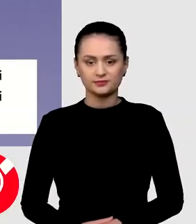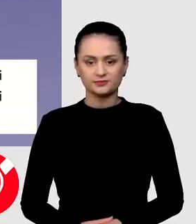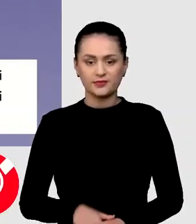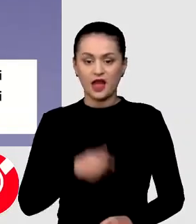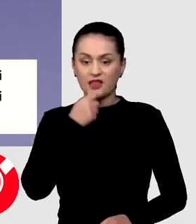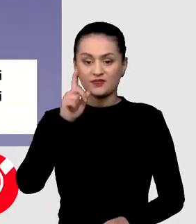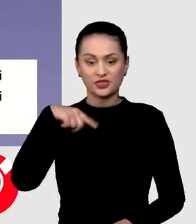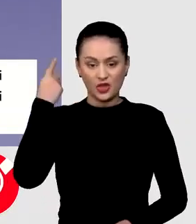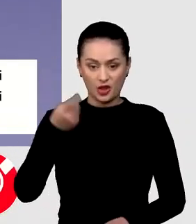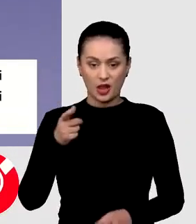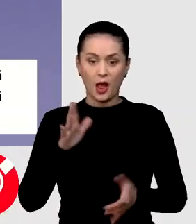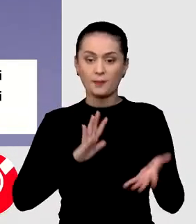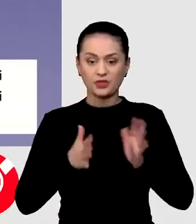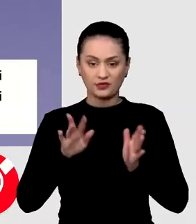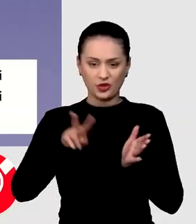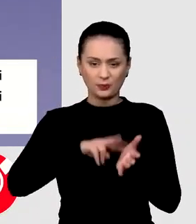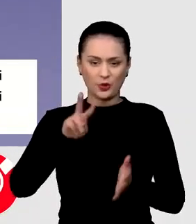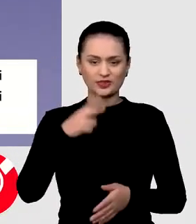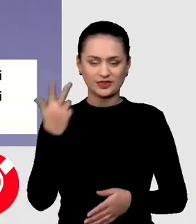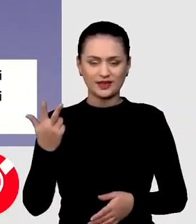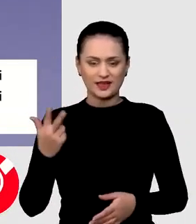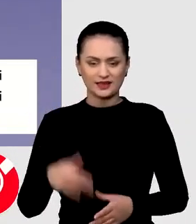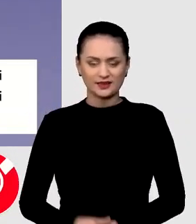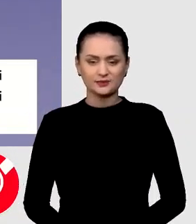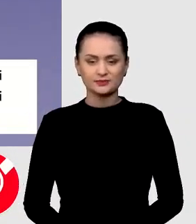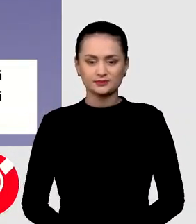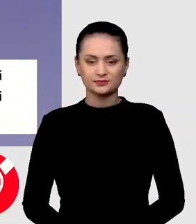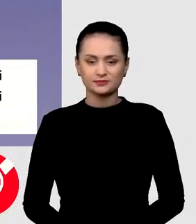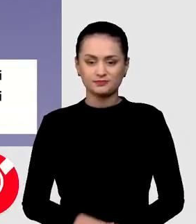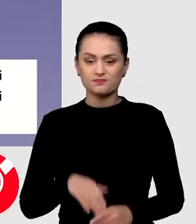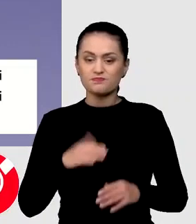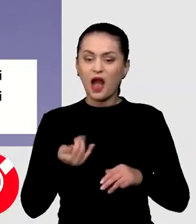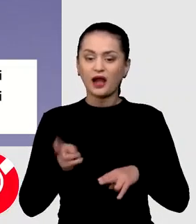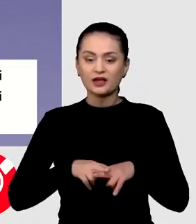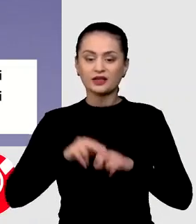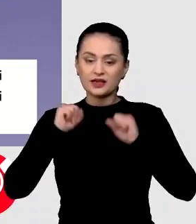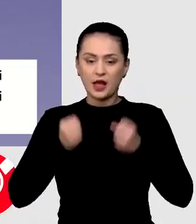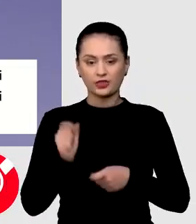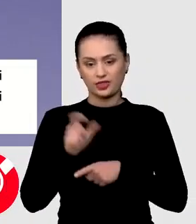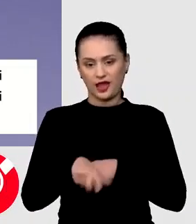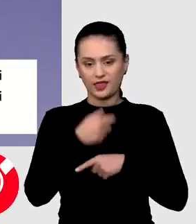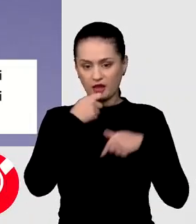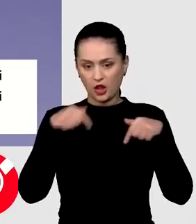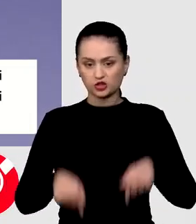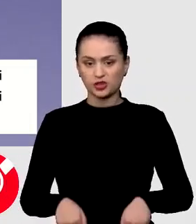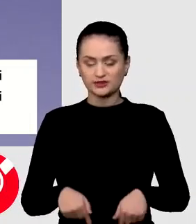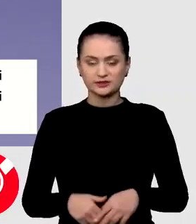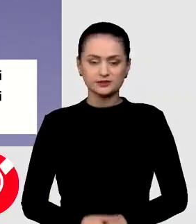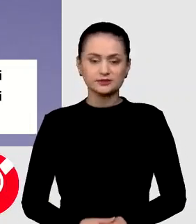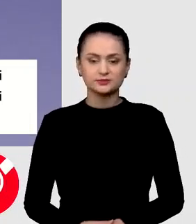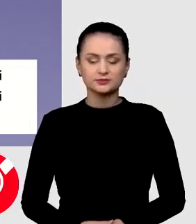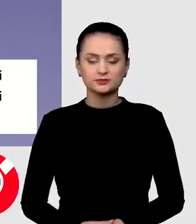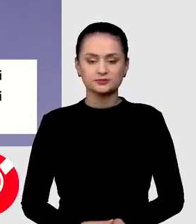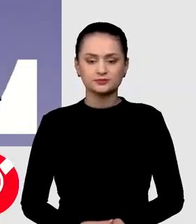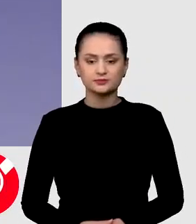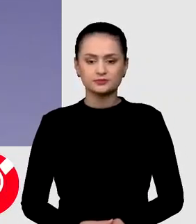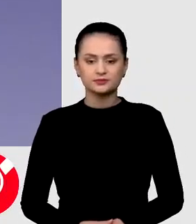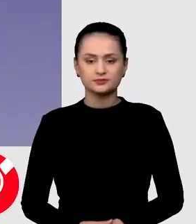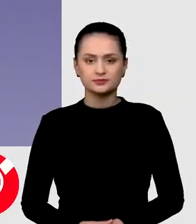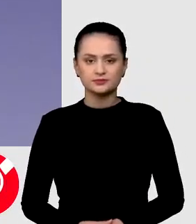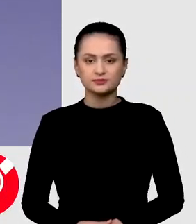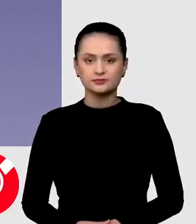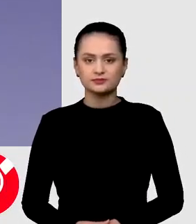and next year may well be 2023, may well be much more difficult than this year.